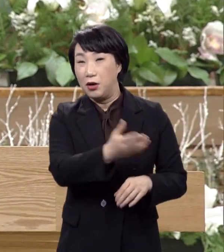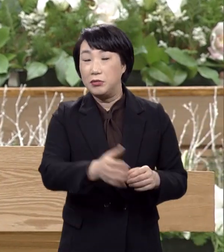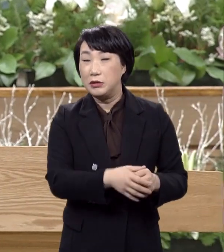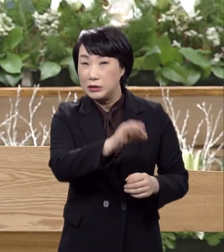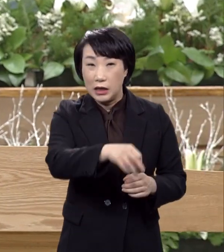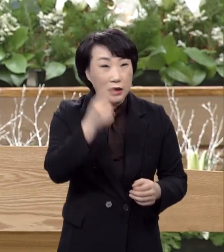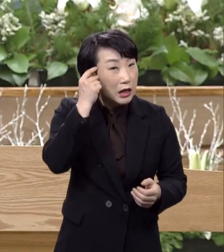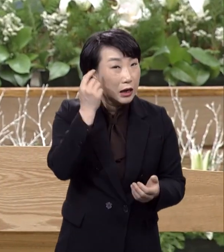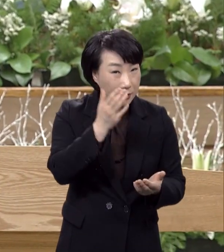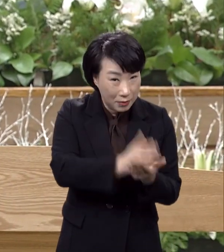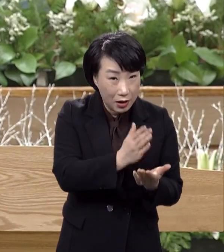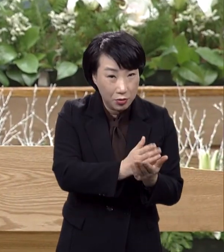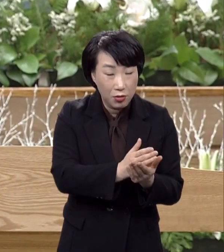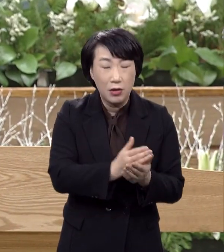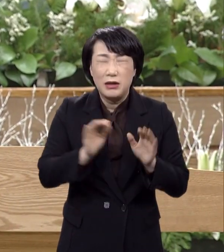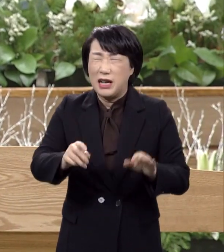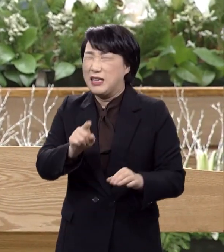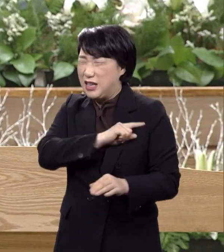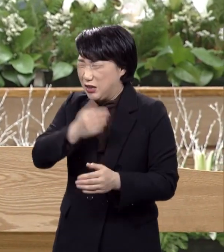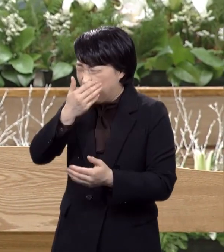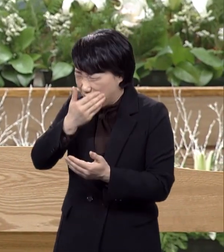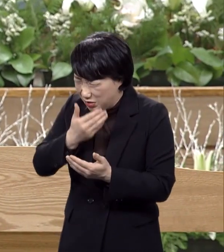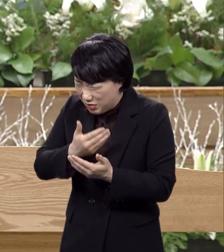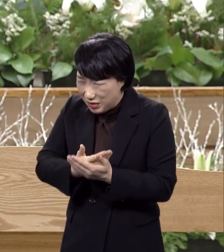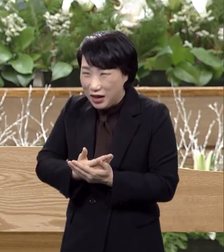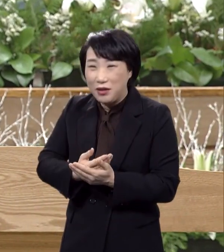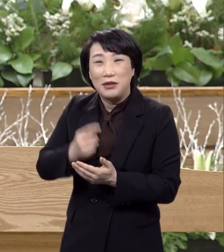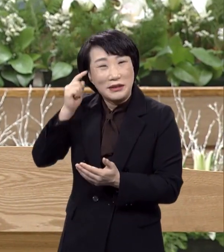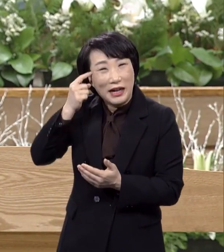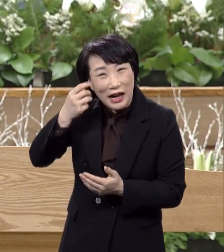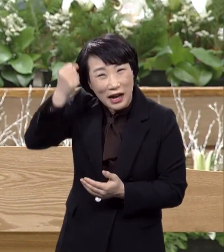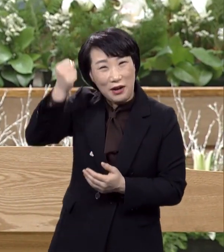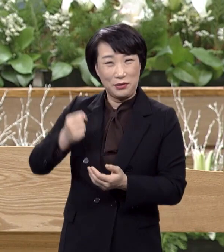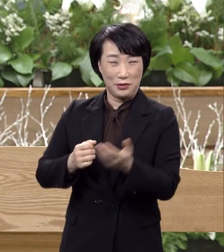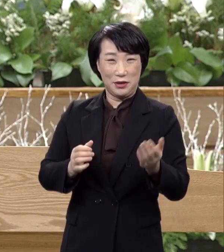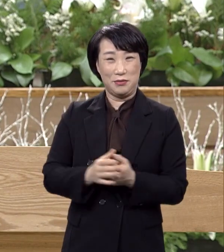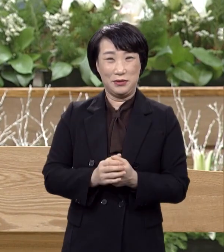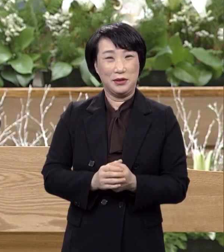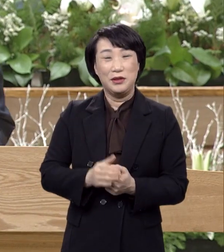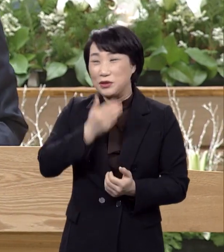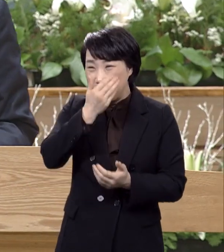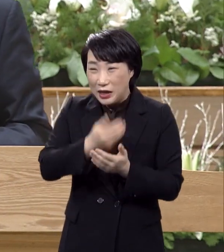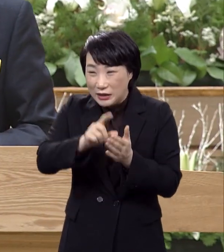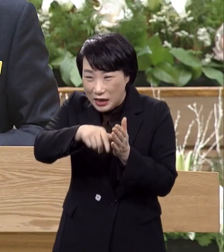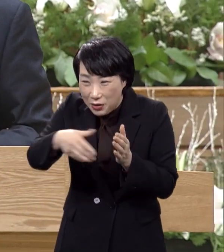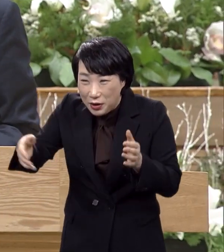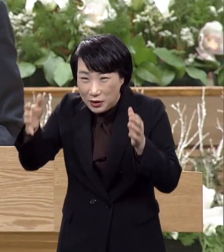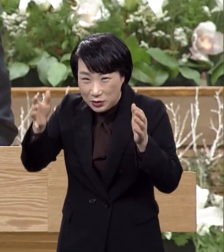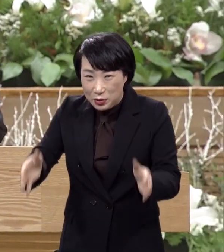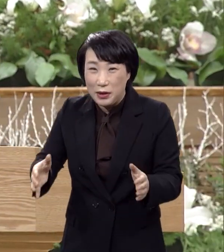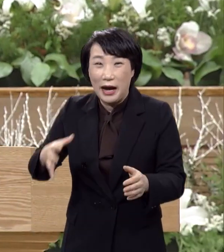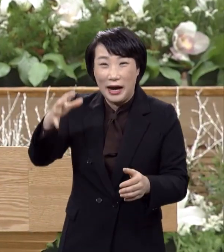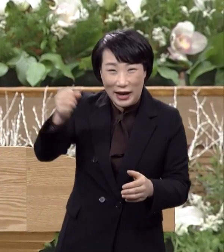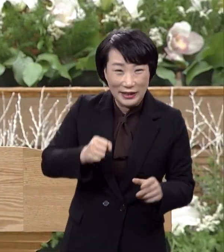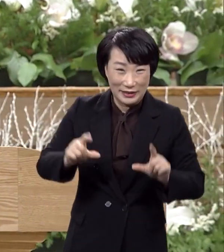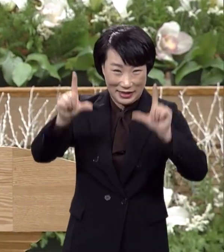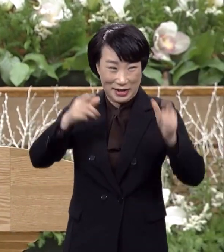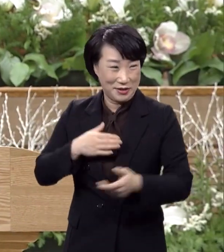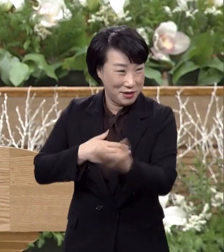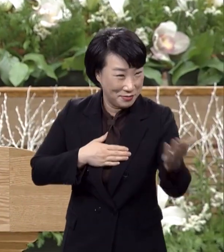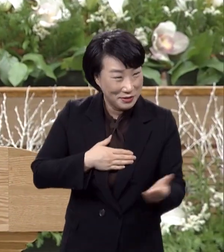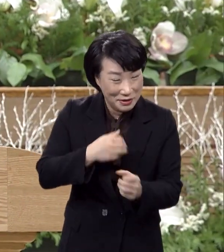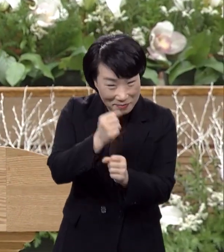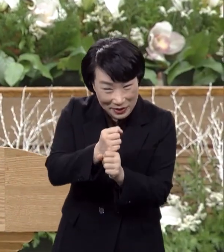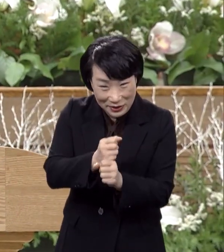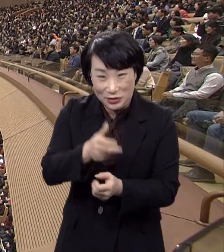말고 가장 위대하고 값진 것으로 여기면서 값진 세월을 얻는 날로